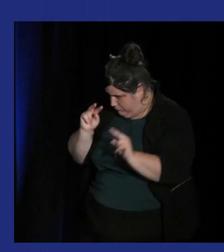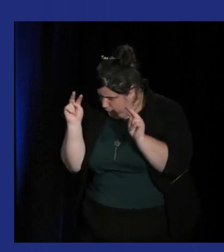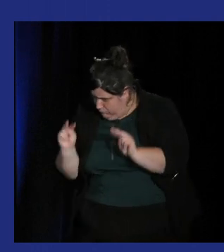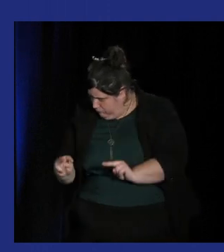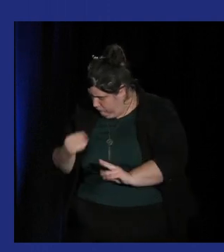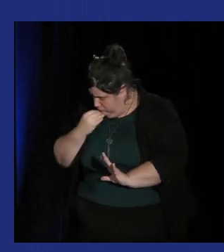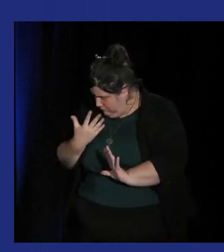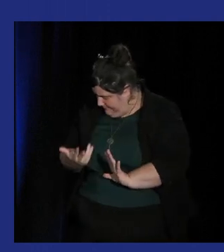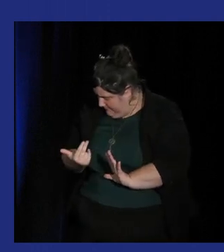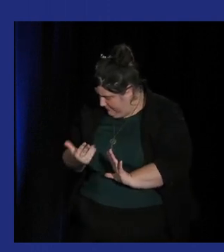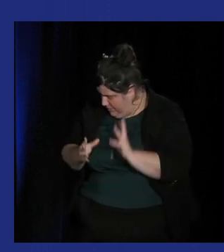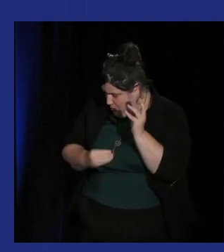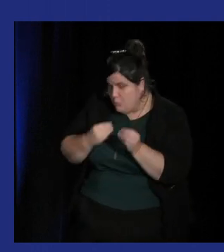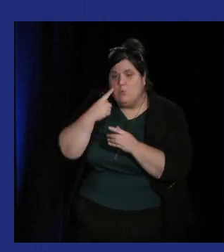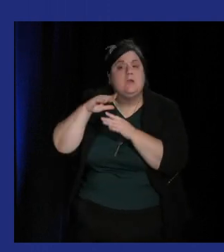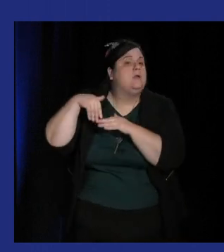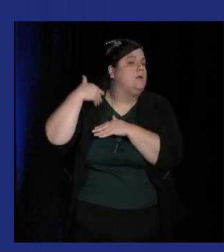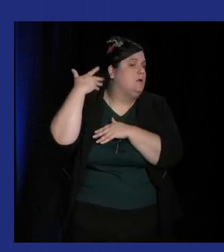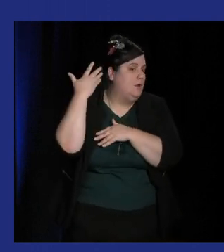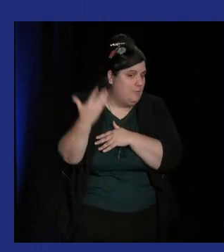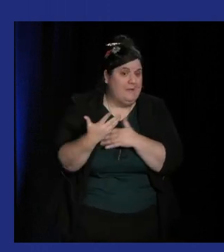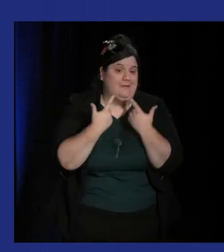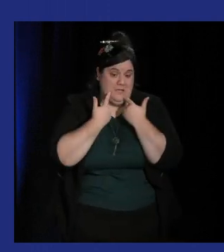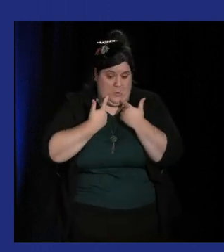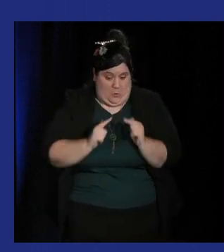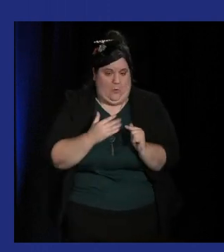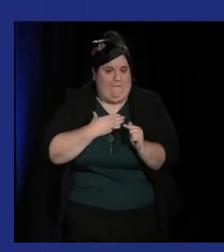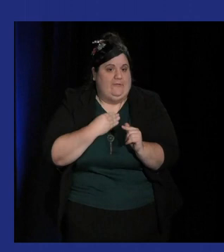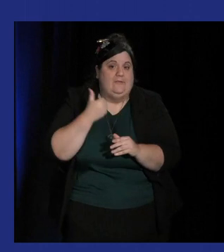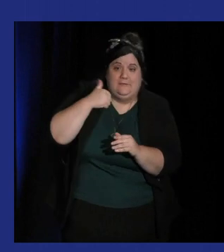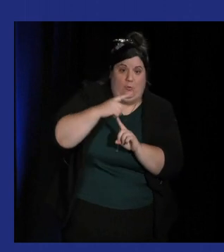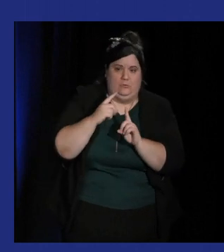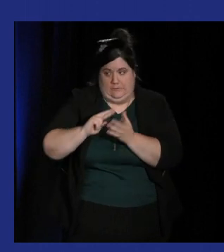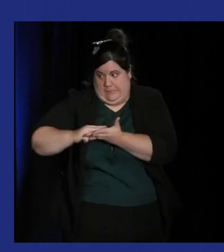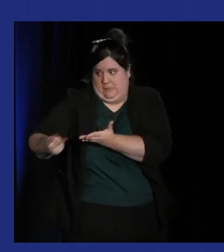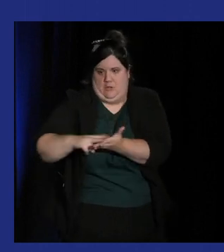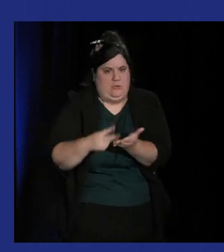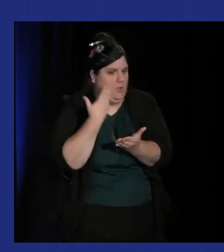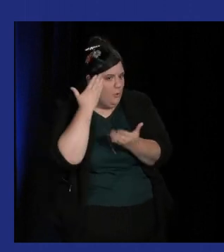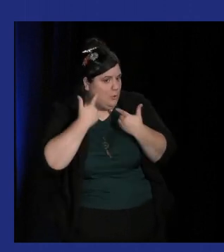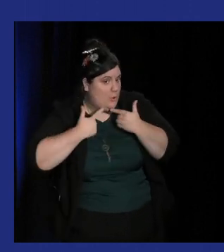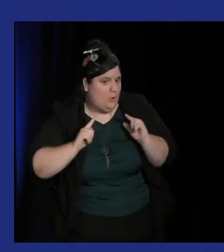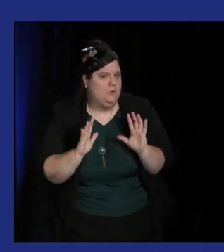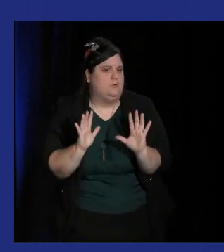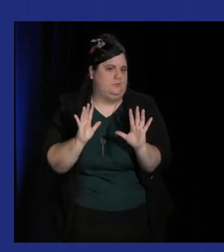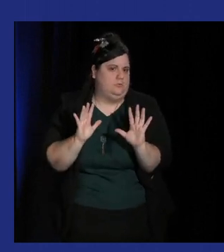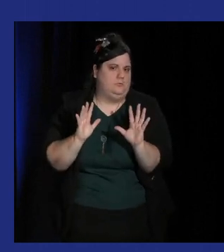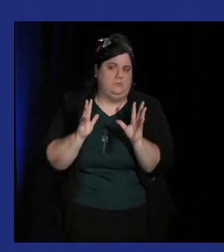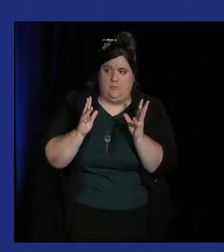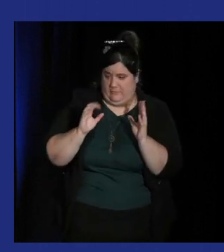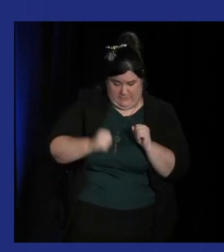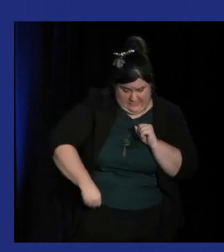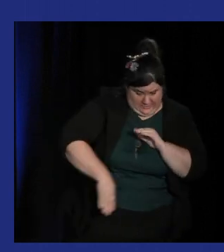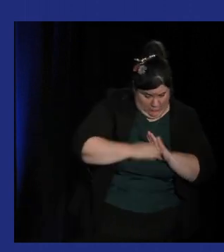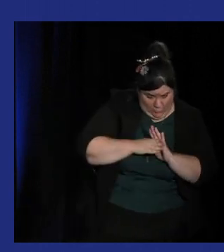puis après les faire en plusieurs langues aussi s'il y a besoin donc c'est vraiment du début de l'écriture jusque à